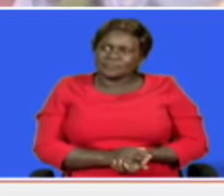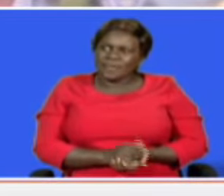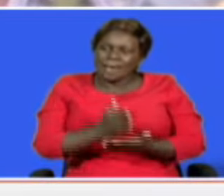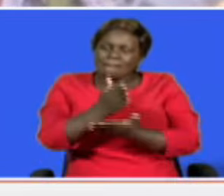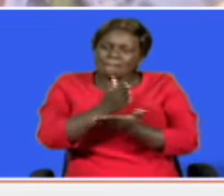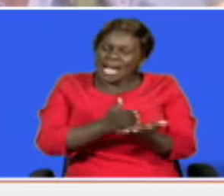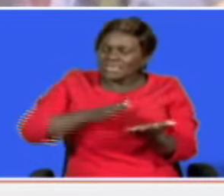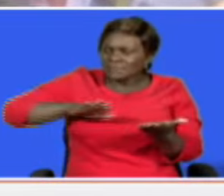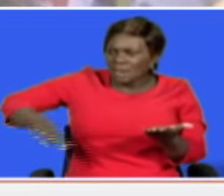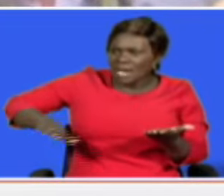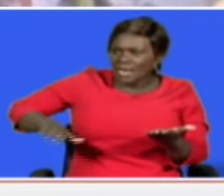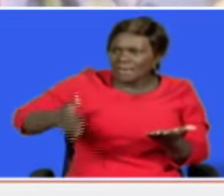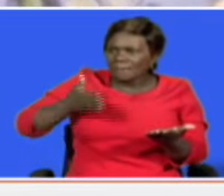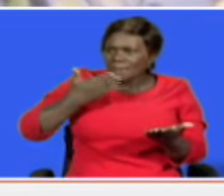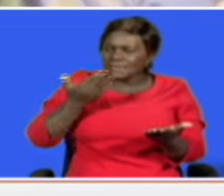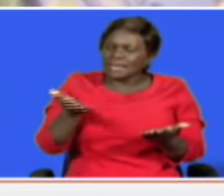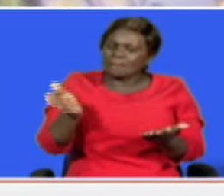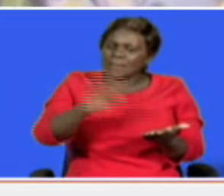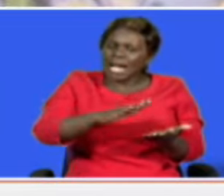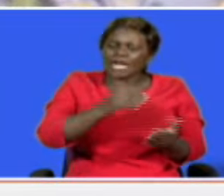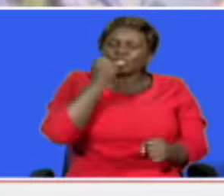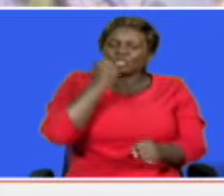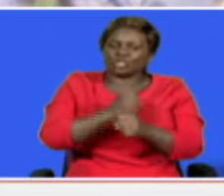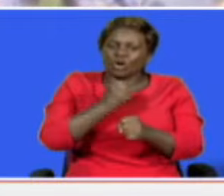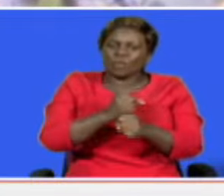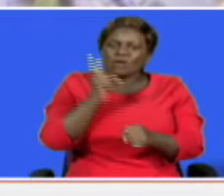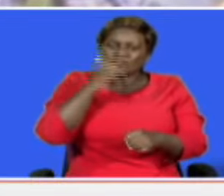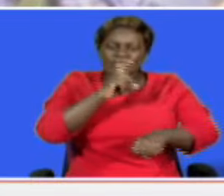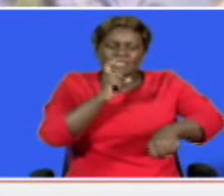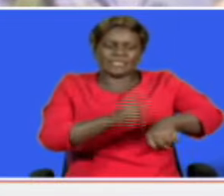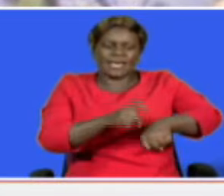sehemu yenye hajakamilisha, angepewa hii nafasi akamilishe